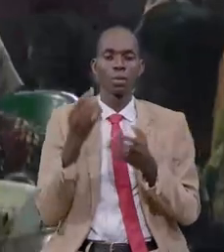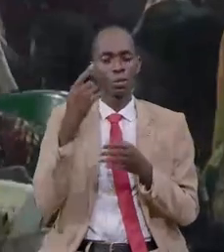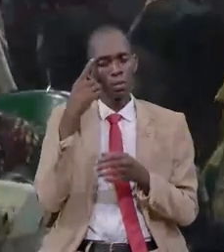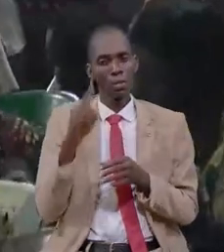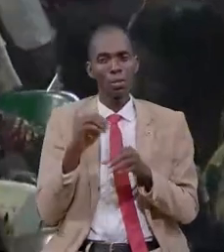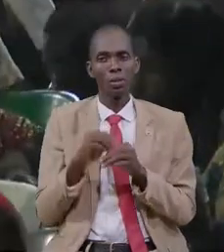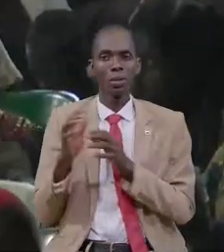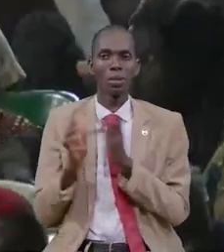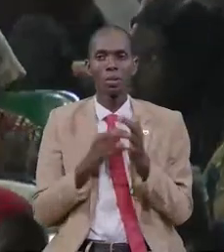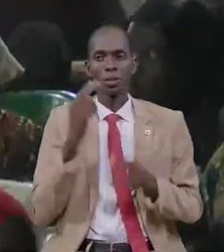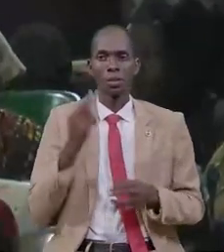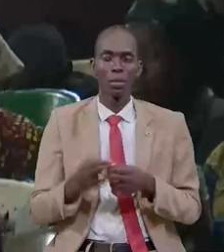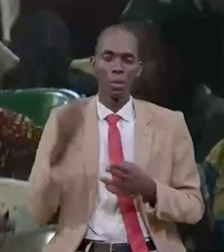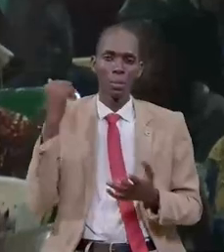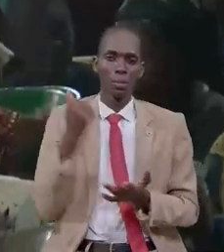Jésus.